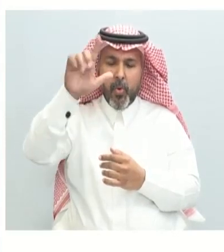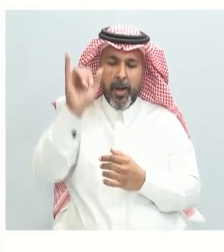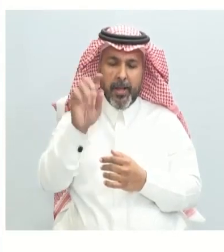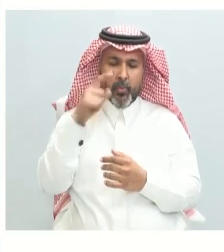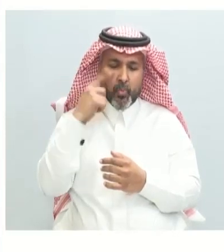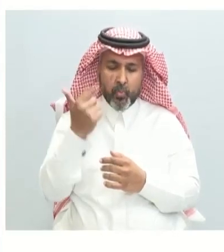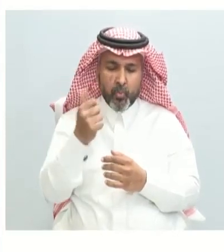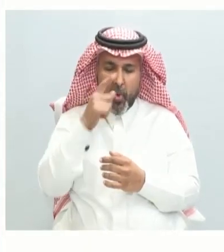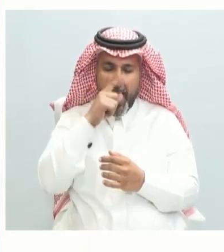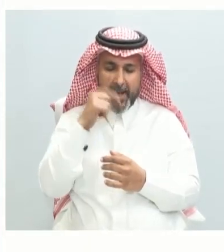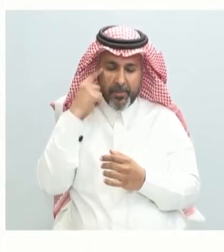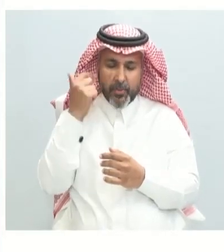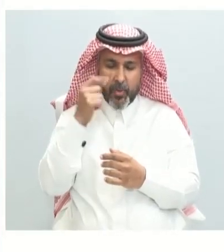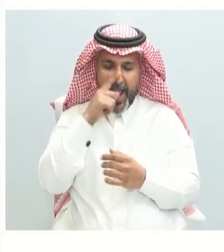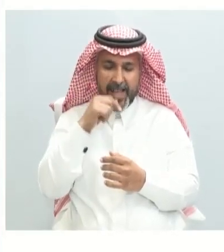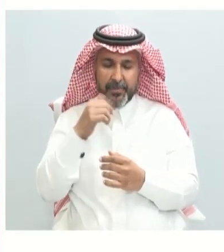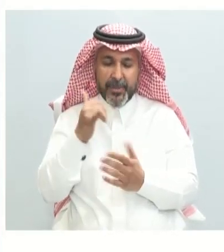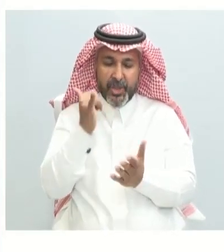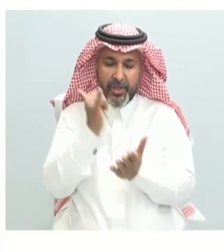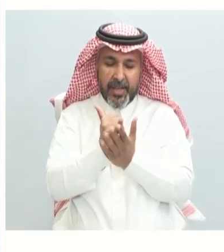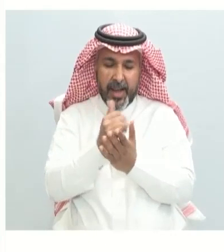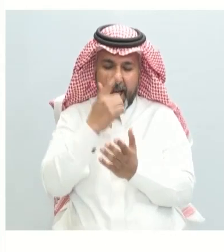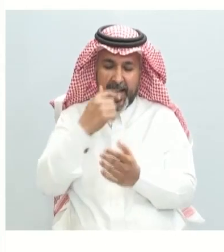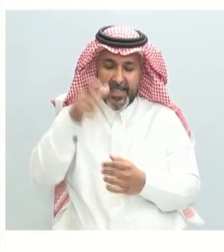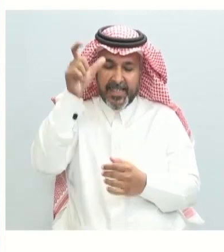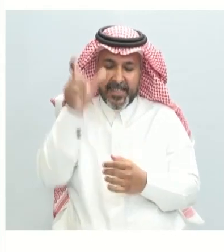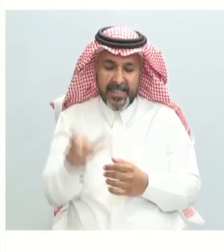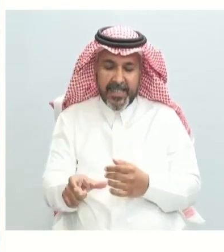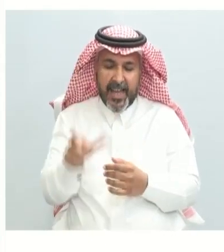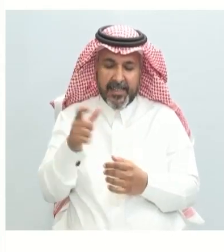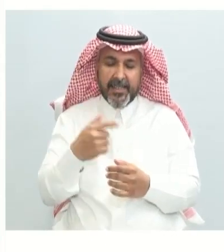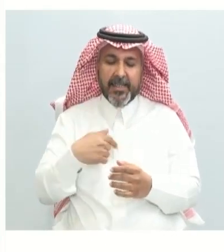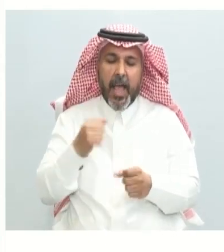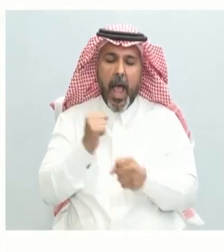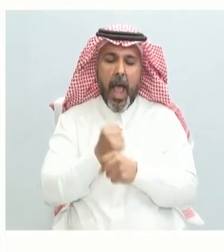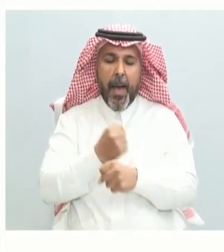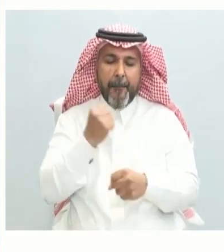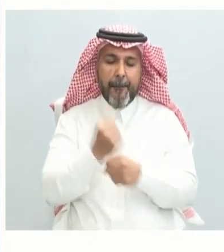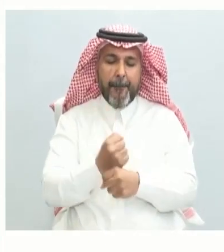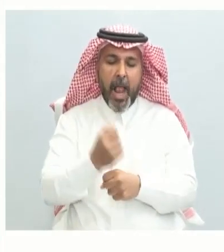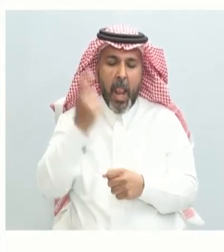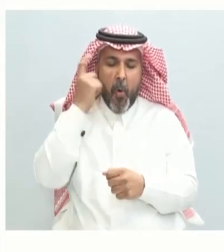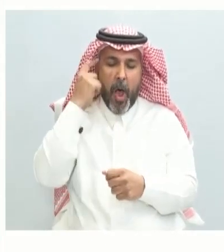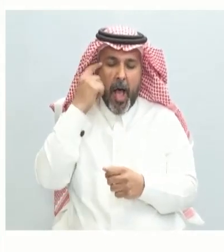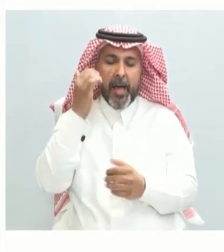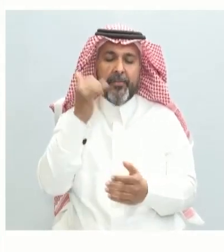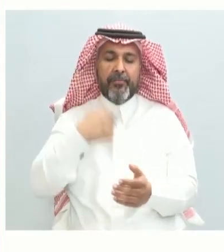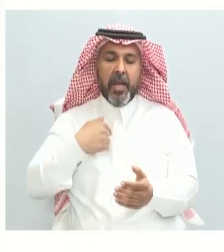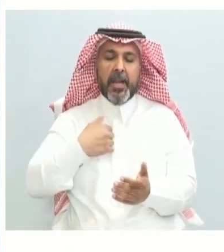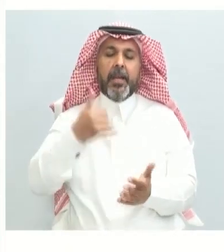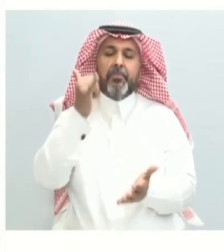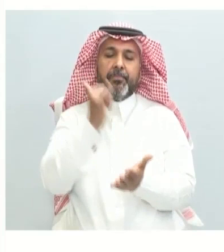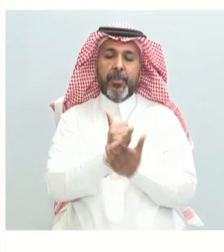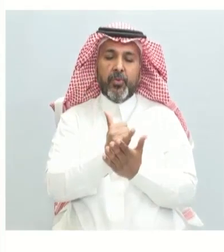على اداء الواجباته وتحمل نتائج اقواله وافعاله وما ينتج